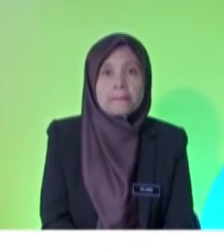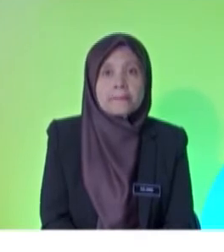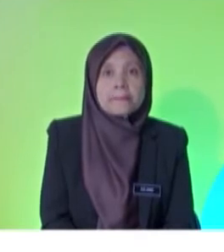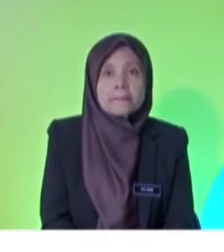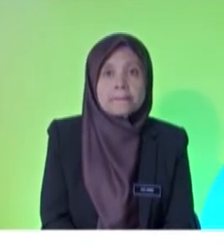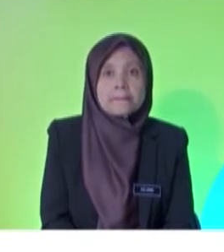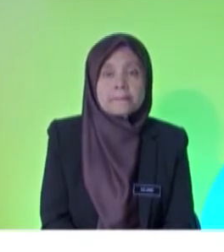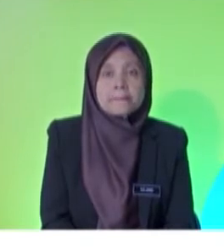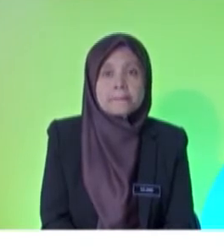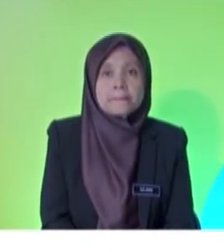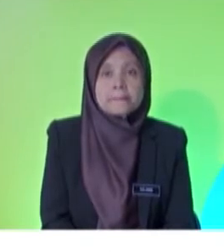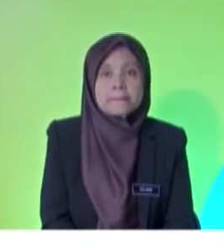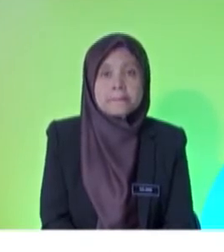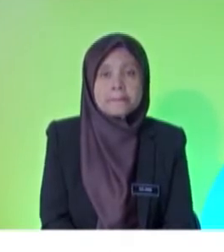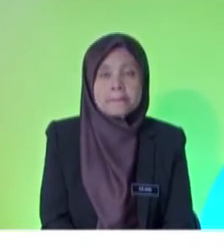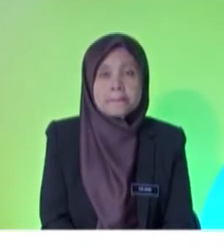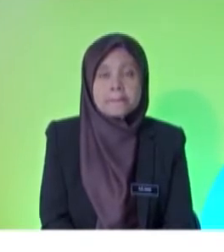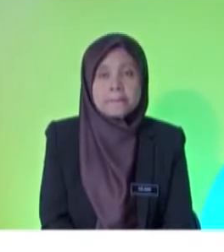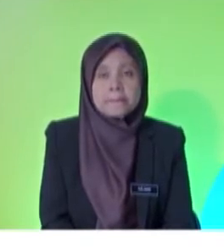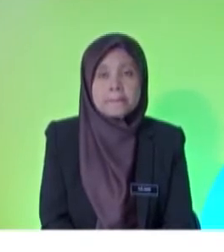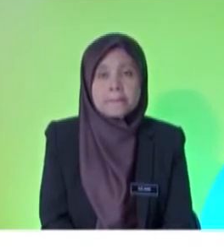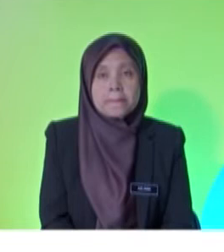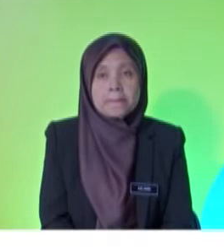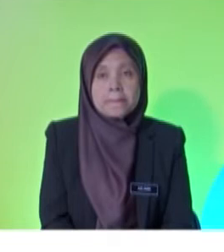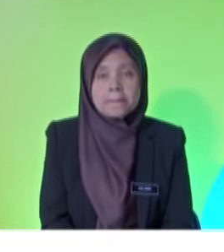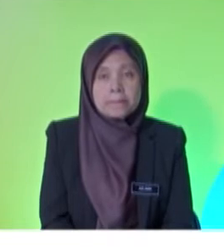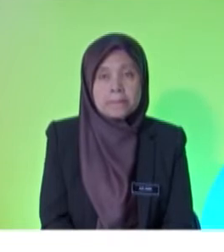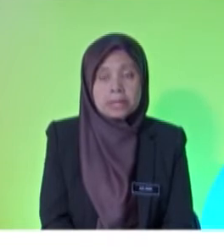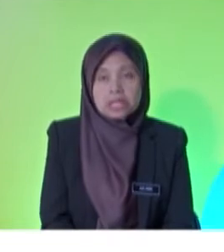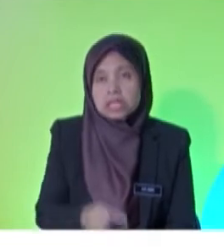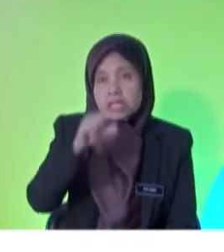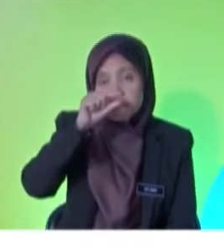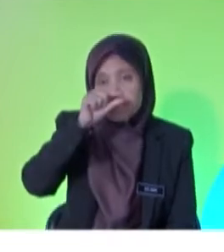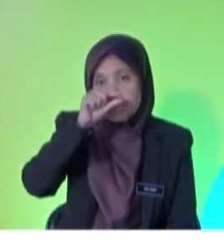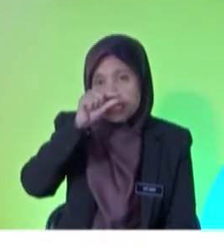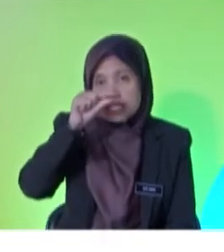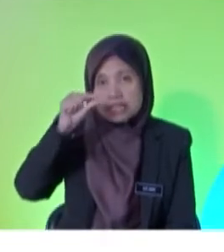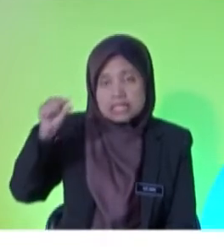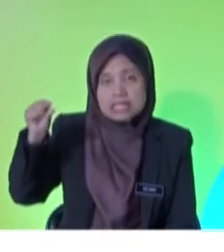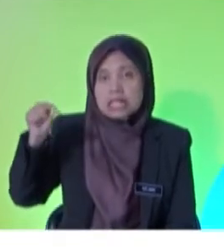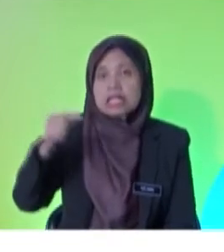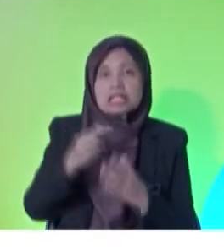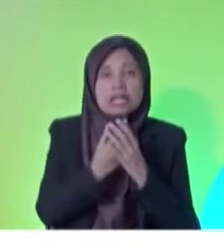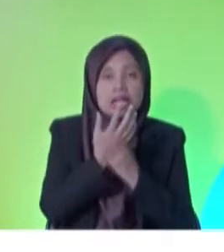e-book eeee3 melayani Tipis kan tangan kanan